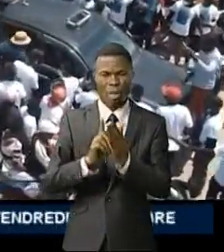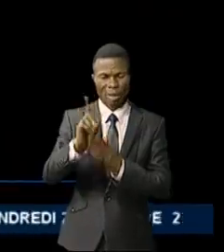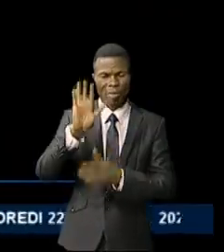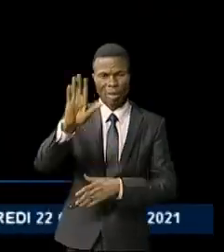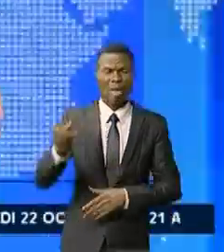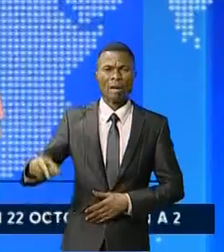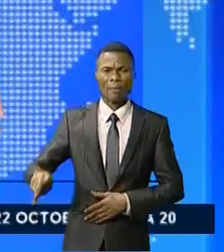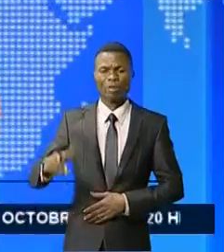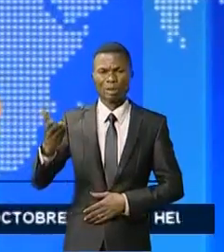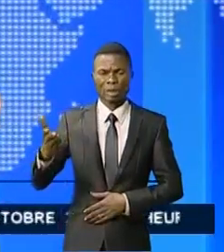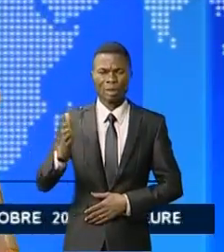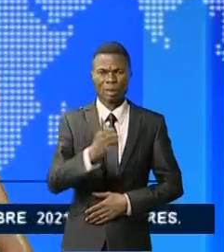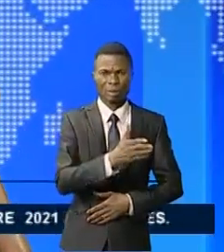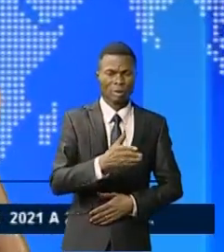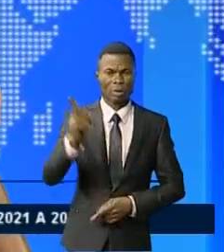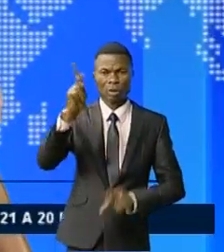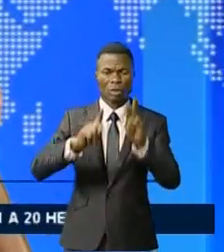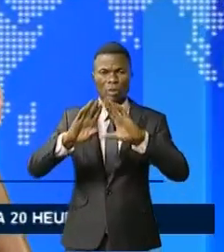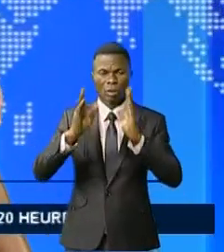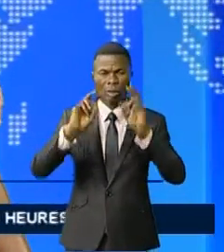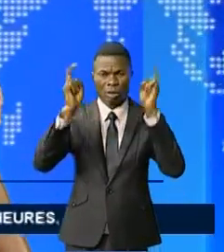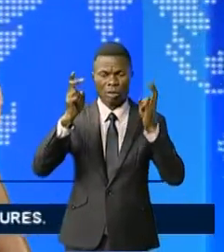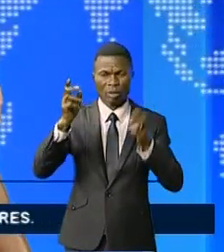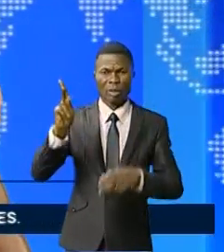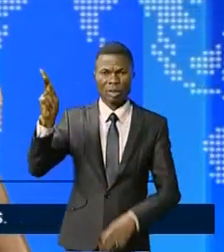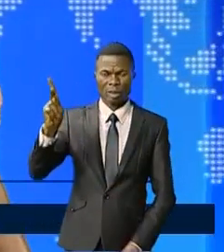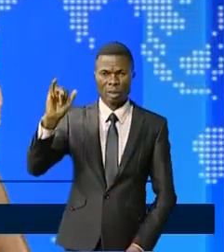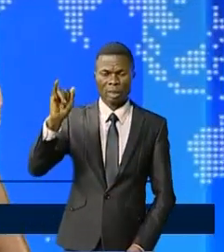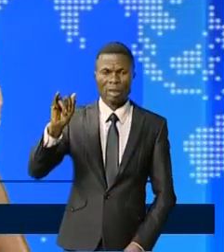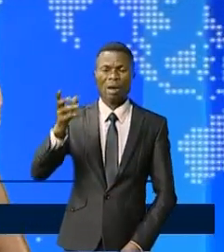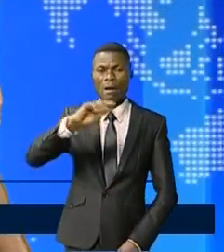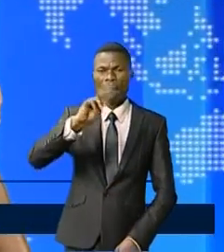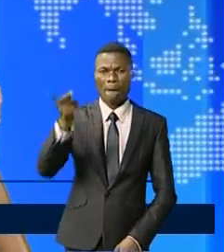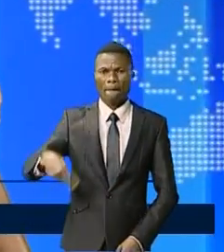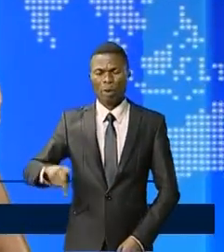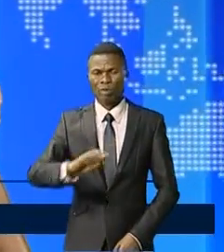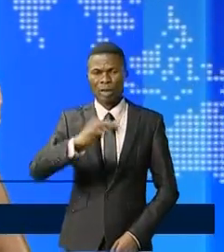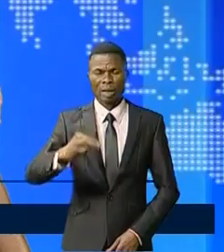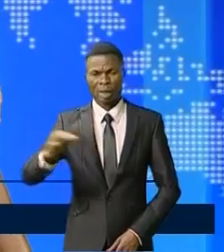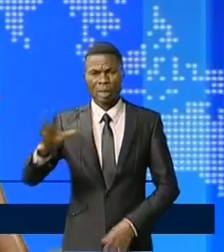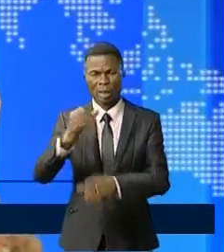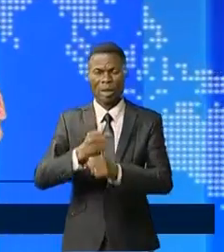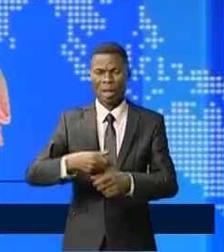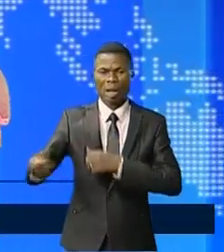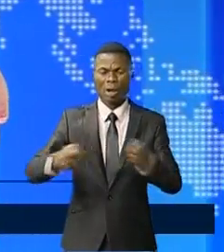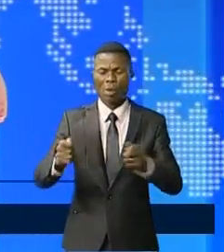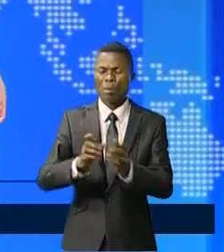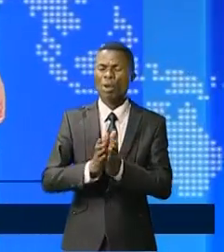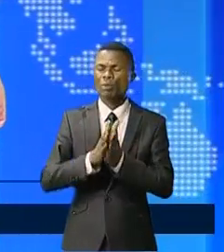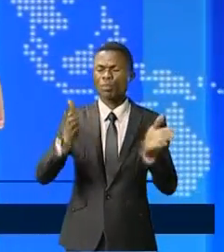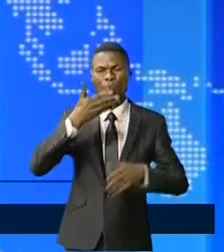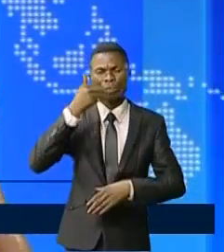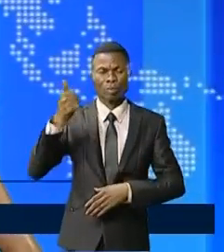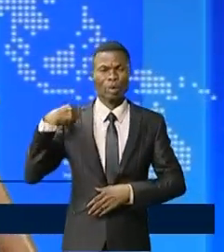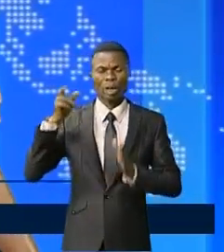province. La population de la ville de Kindu, province du Maniema, sera bientôt dotée d'un marché moderne. Le gouverneur des